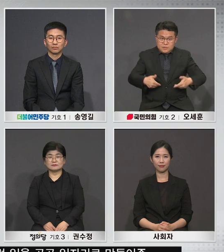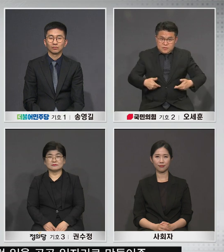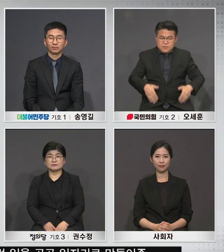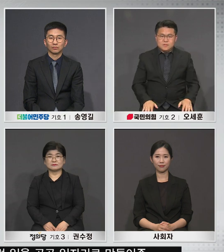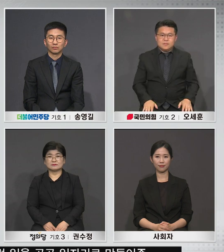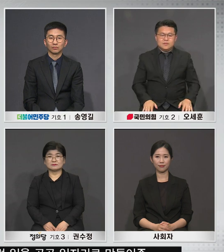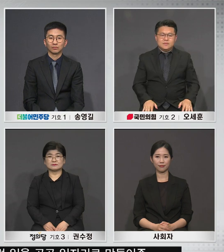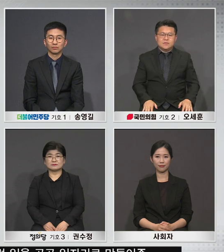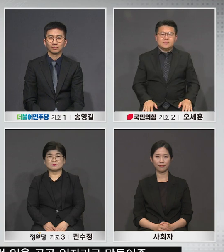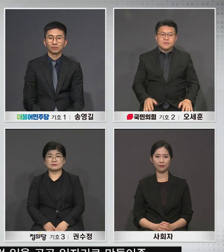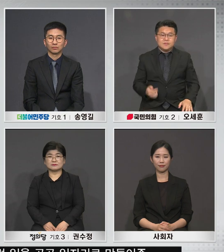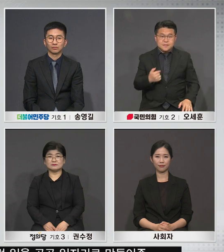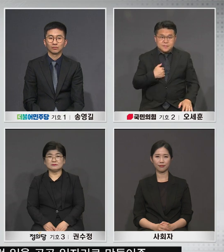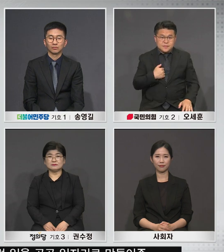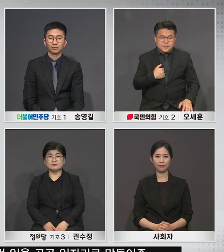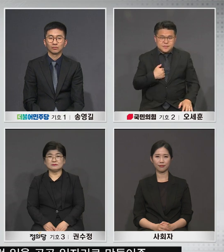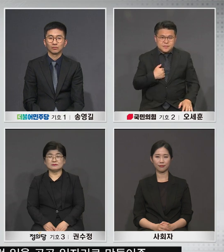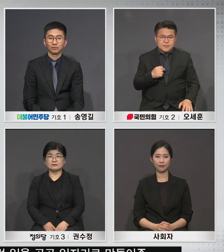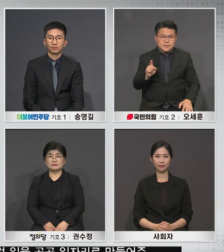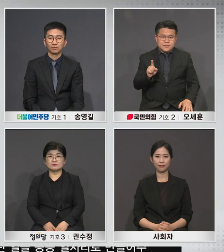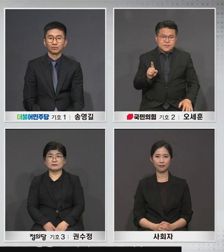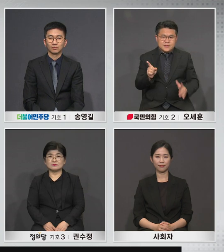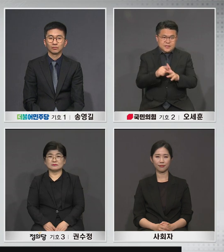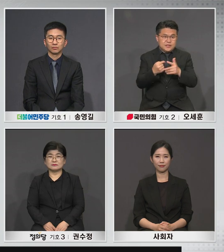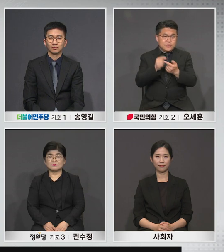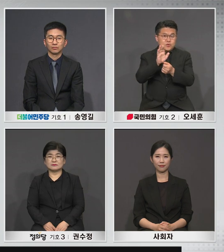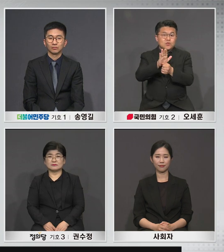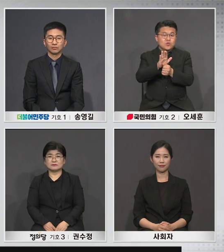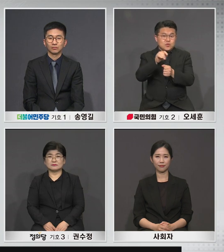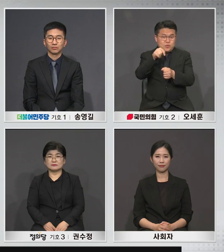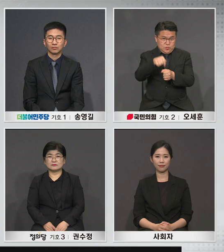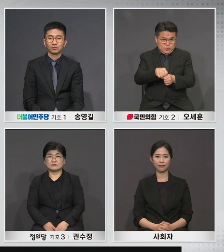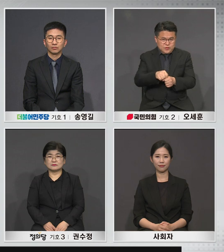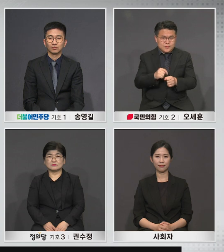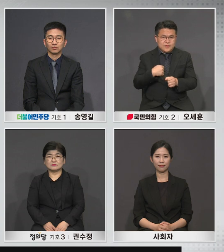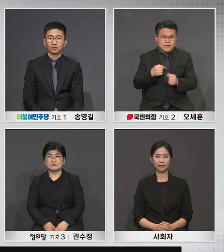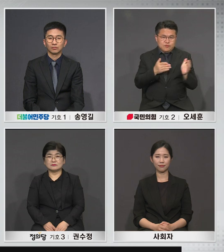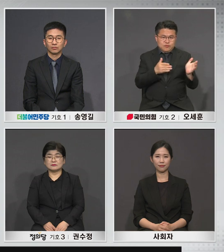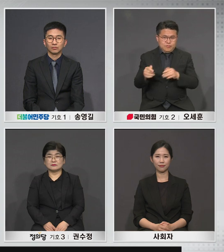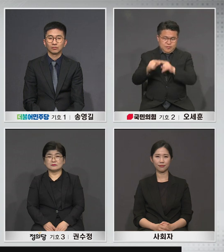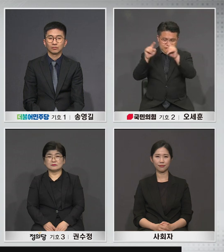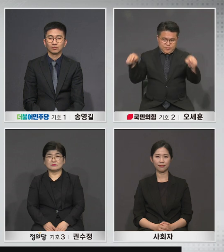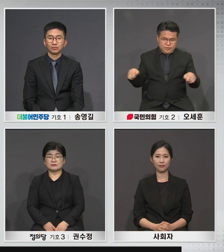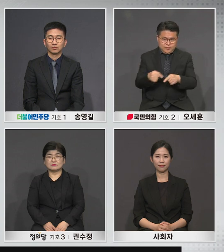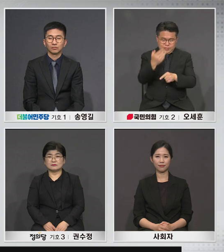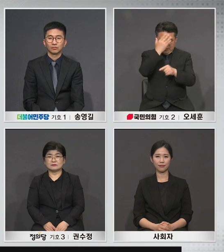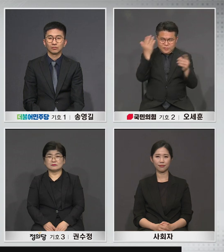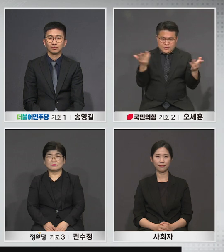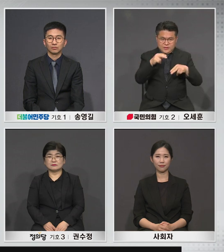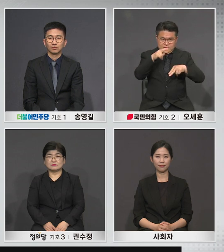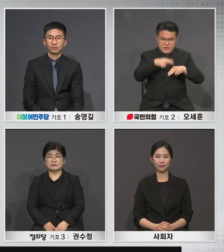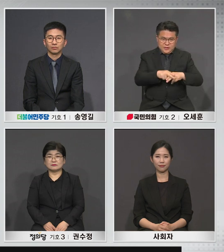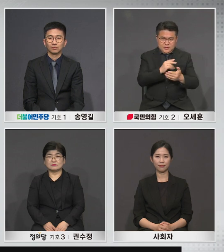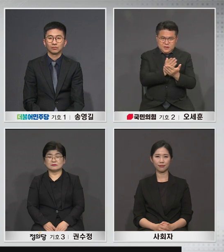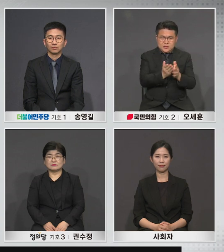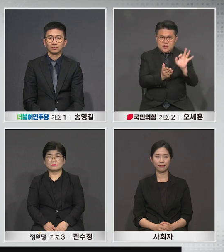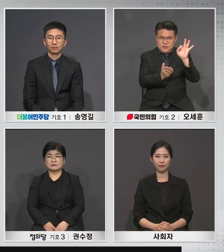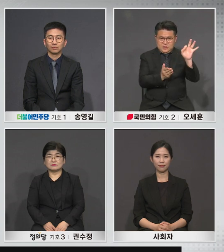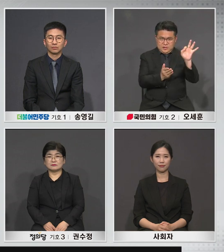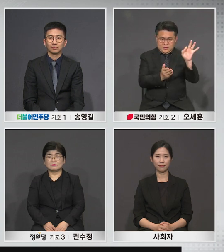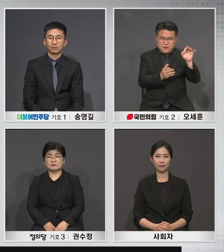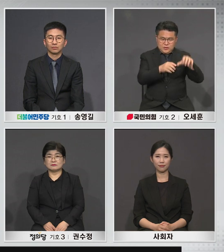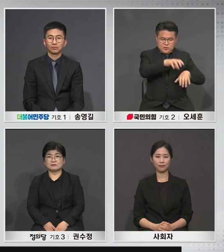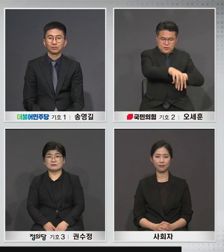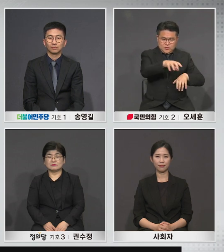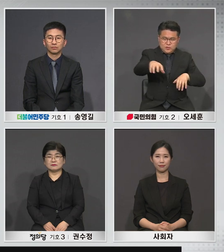의미에서 이해에 도움을 드리기 위해서 청년 일자리 10대 거점을 이렇게